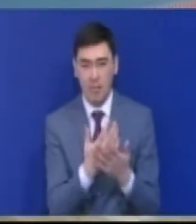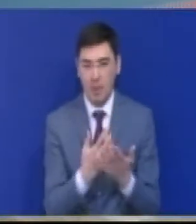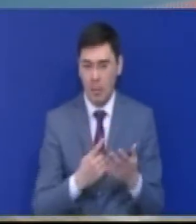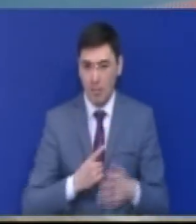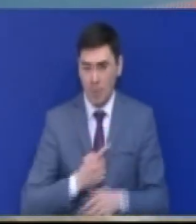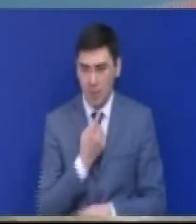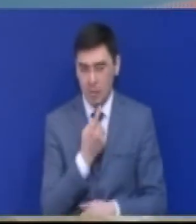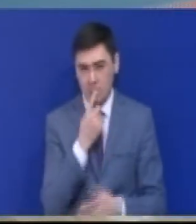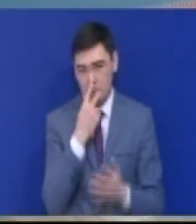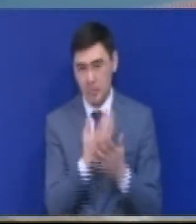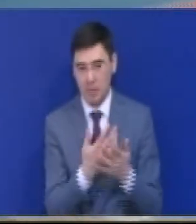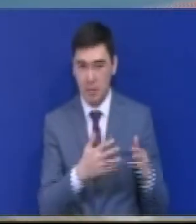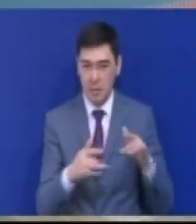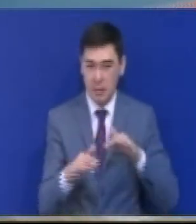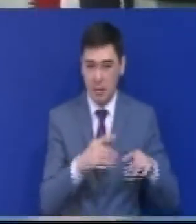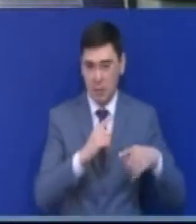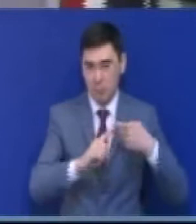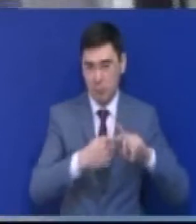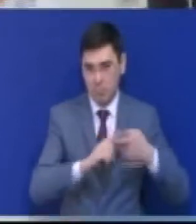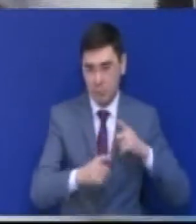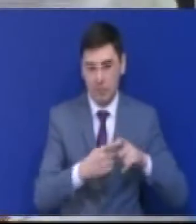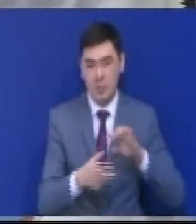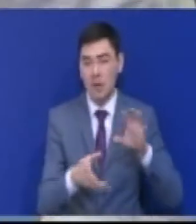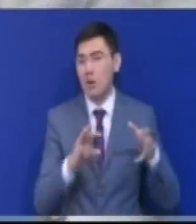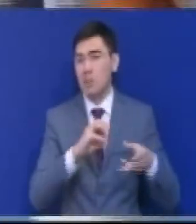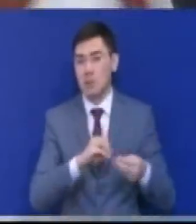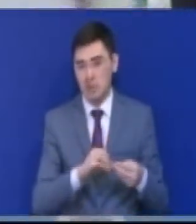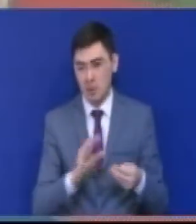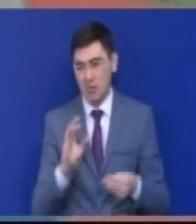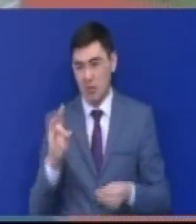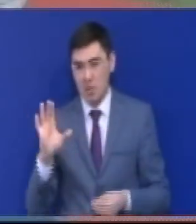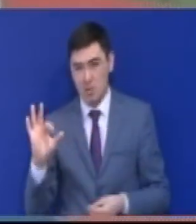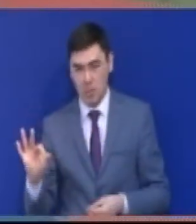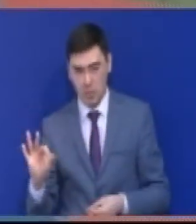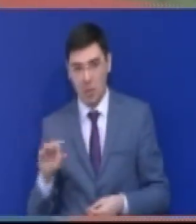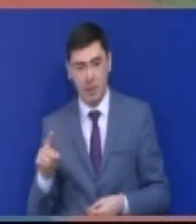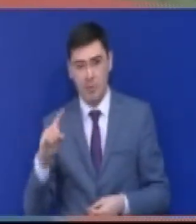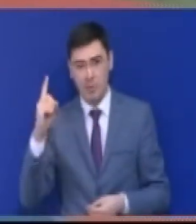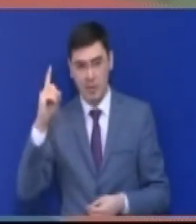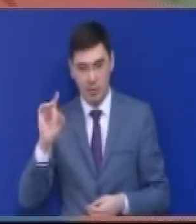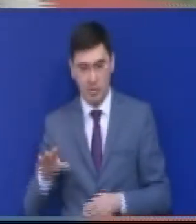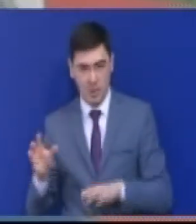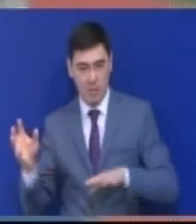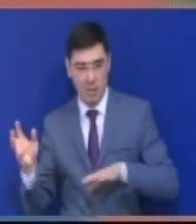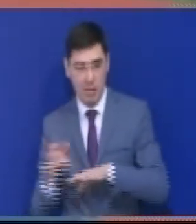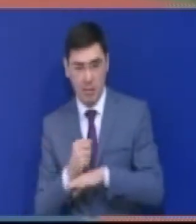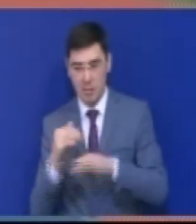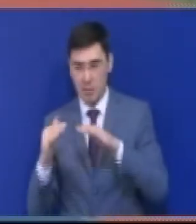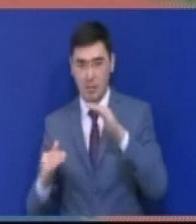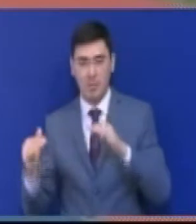хорошую подготовку. По итогам соревнований в общекомандном зачете Восточно-Казахстанская область заняла 1-е место и поднялась